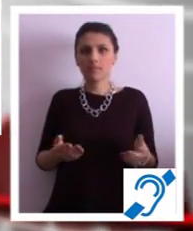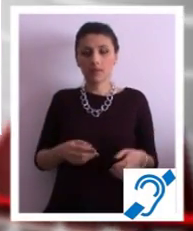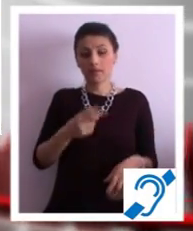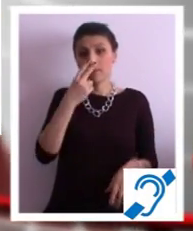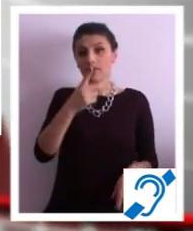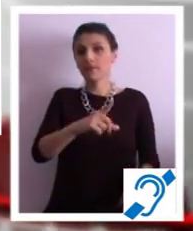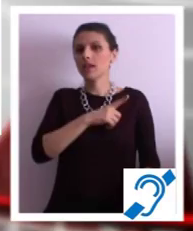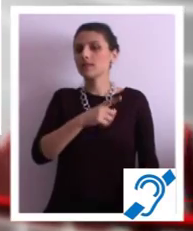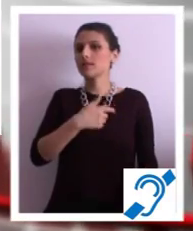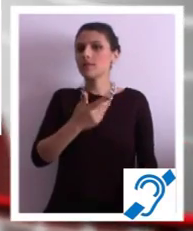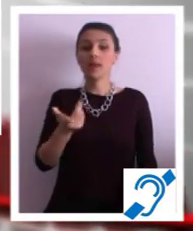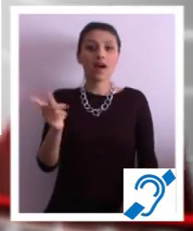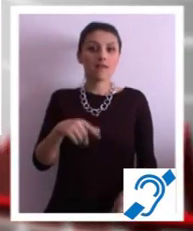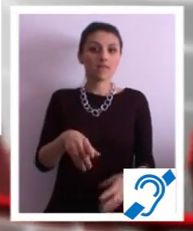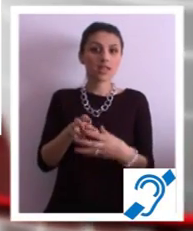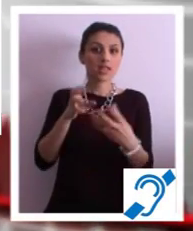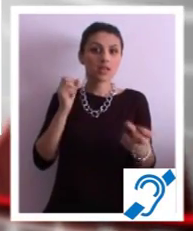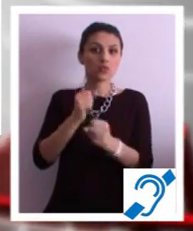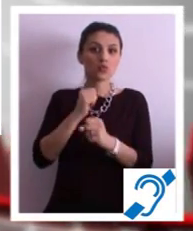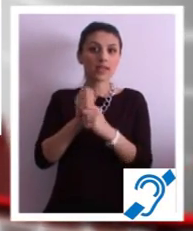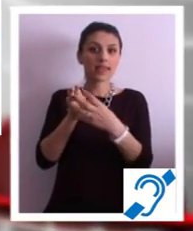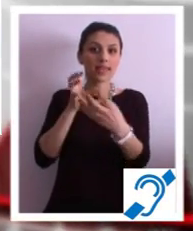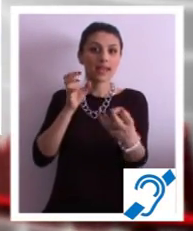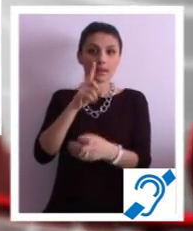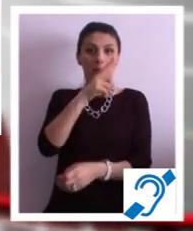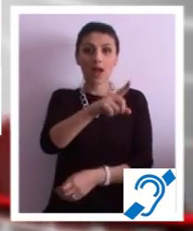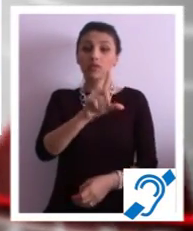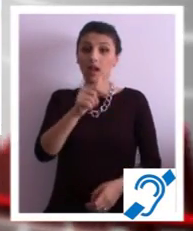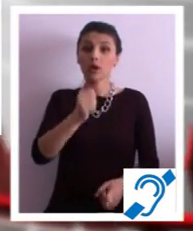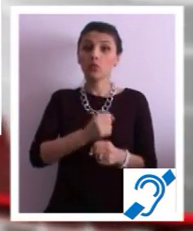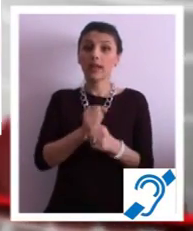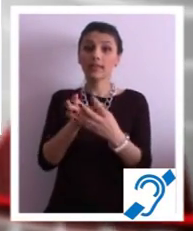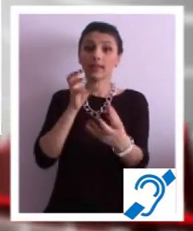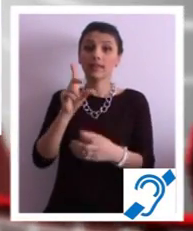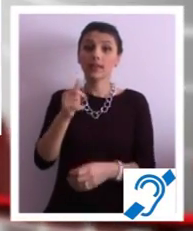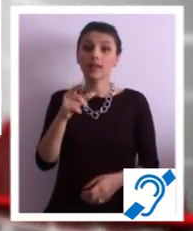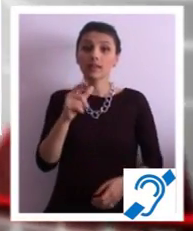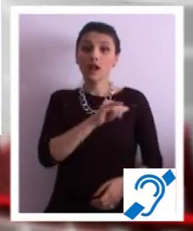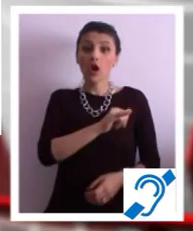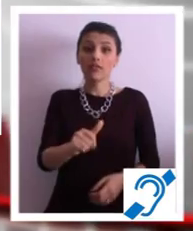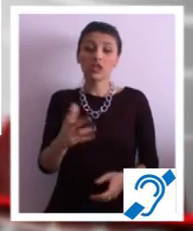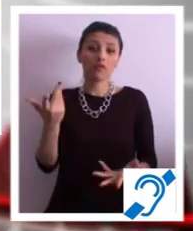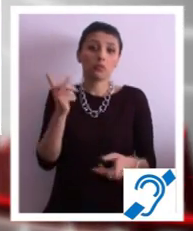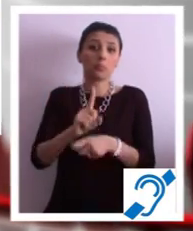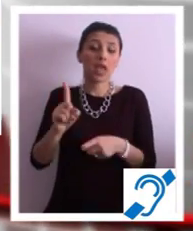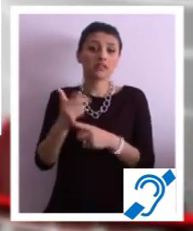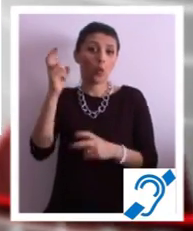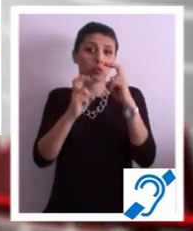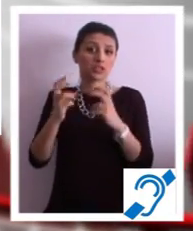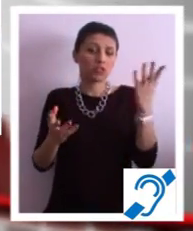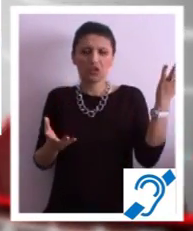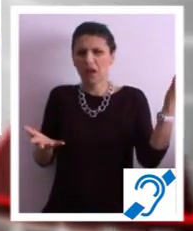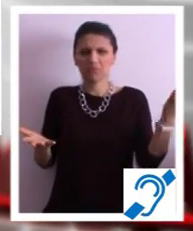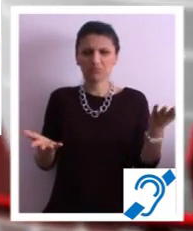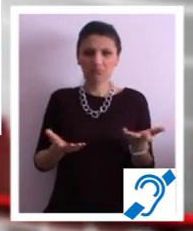de liniște. Venise de pe tir? Lucra pe tir? Da, cum să nu mergeam, nu s-a venit el, în ce a dus se piese la uzină, mergeam pompe de